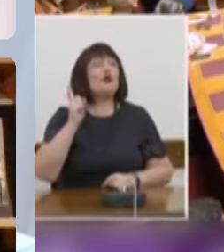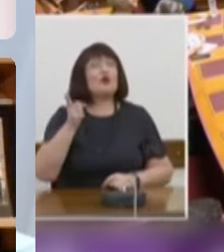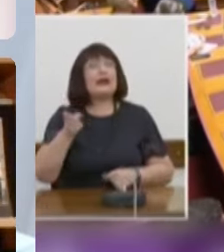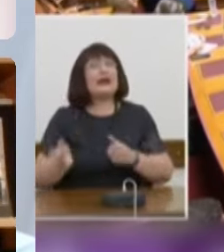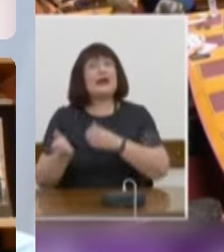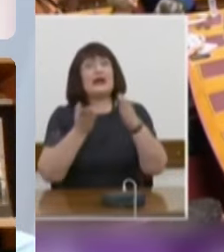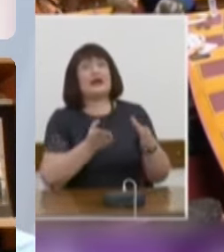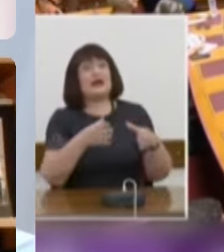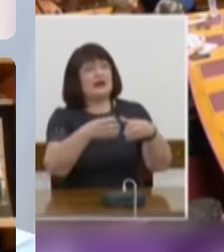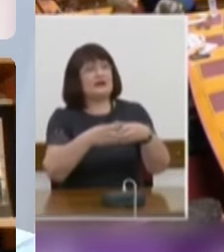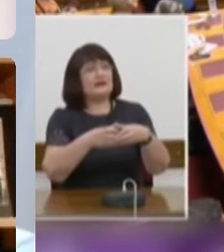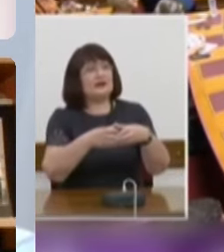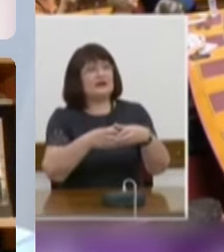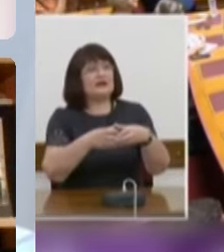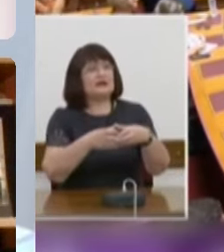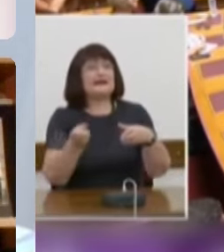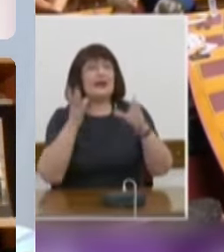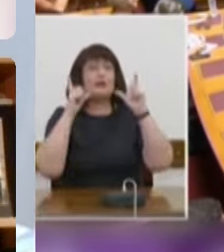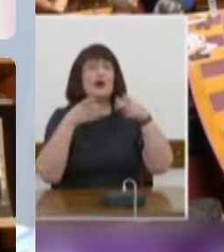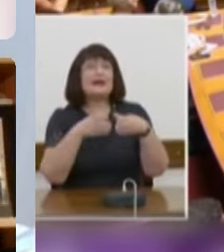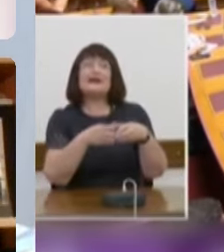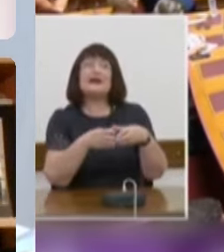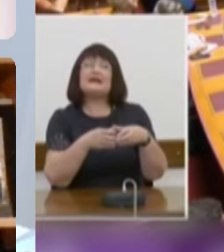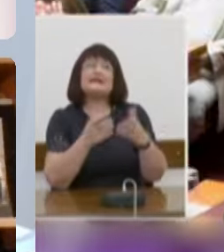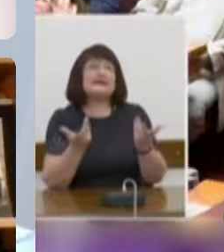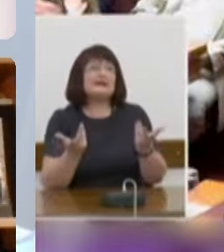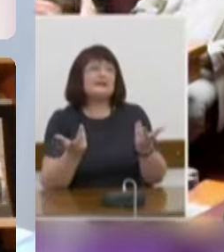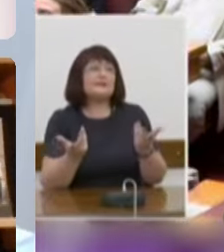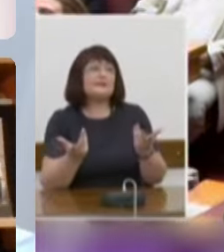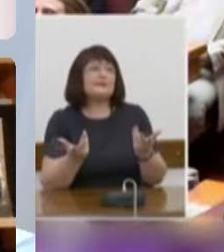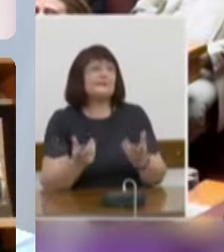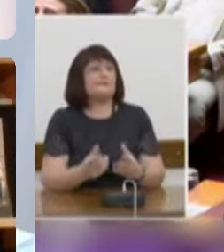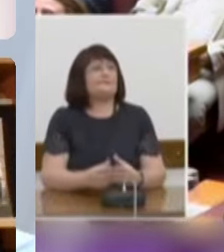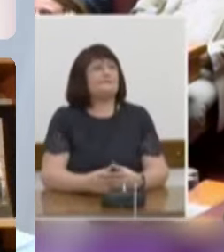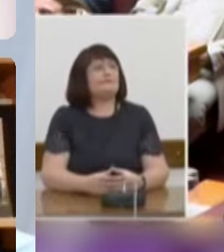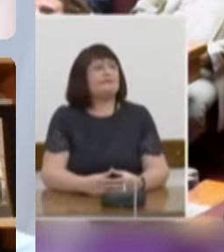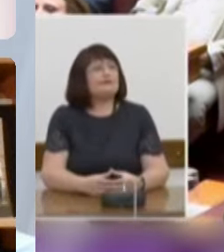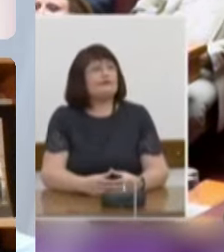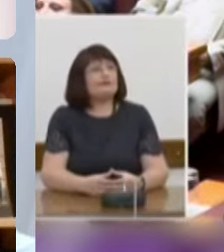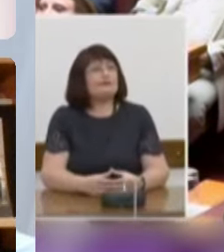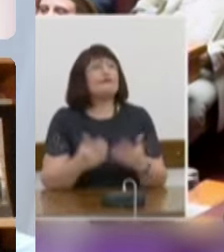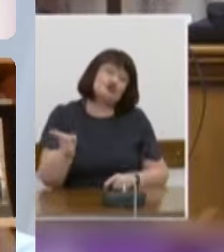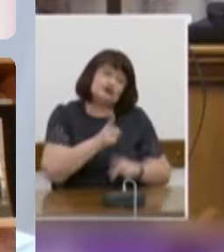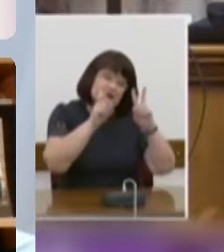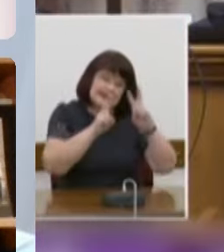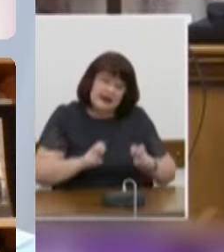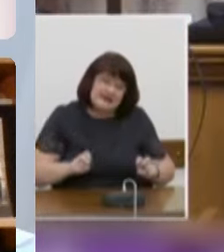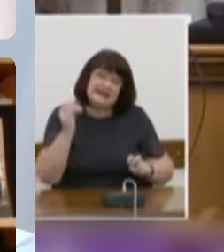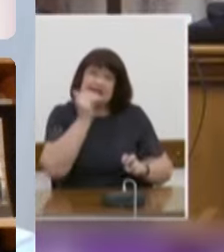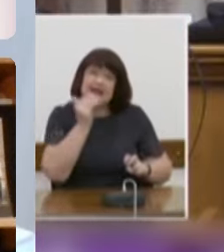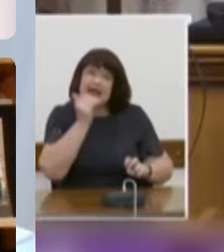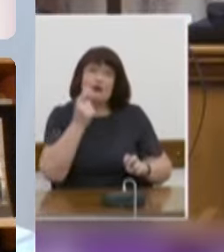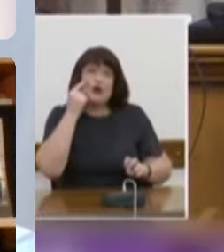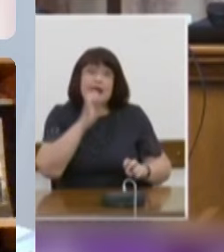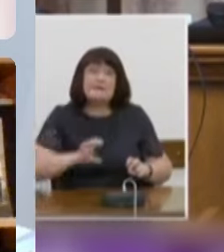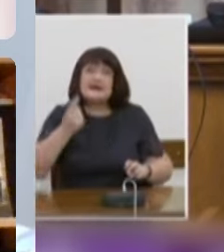μυθοπλαστικά πραγματικότητα και από την άλλη μεριά εσύ αυτό να μην το παίρνεις υπόψη σου και να εστιάζεις μόνο